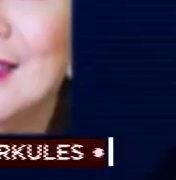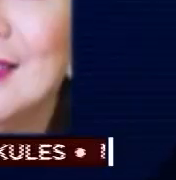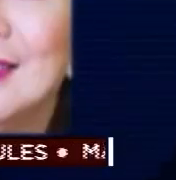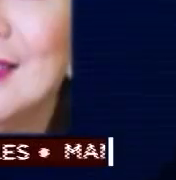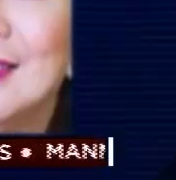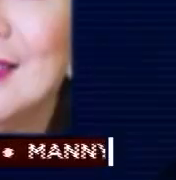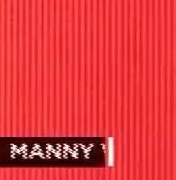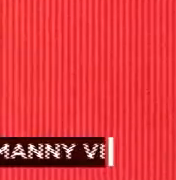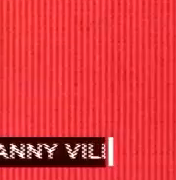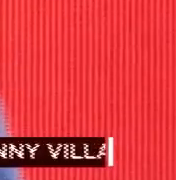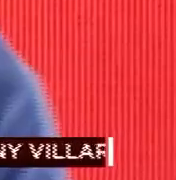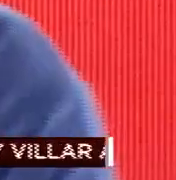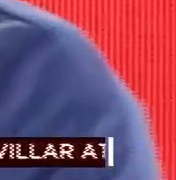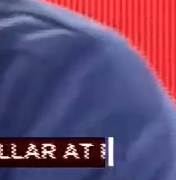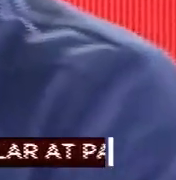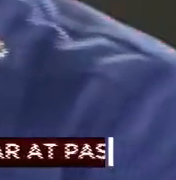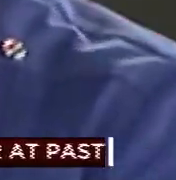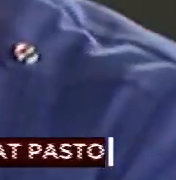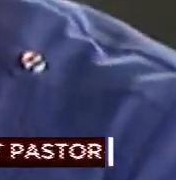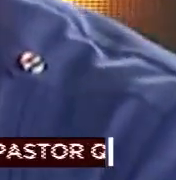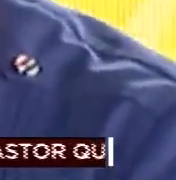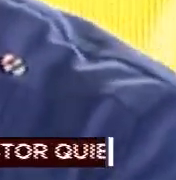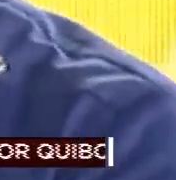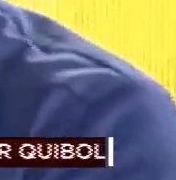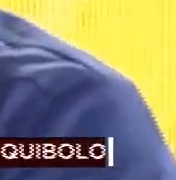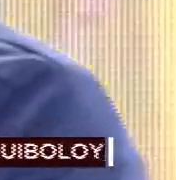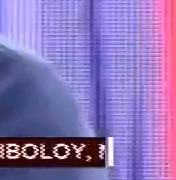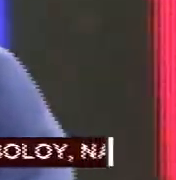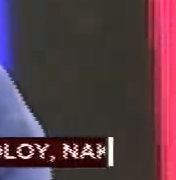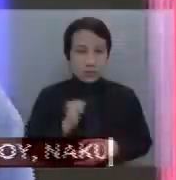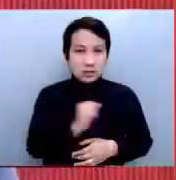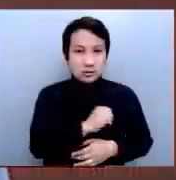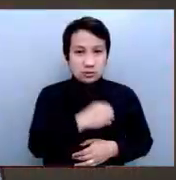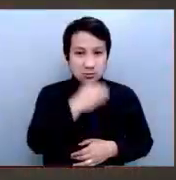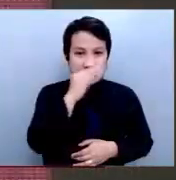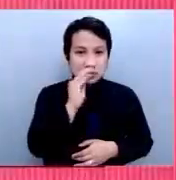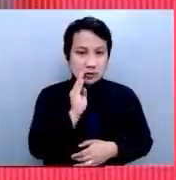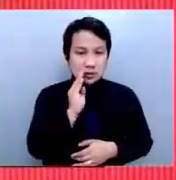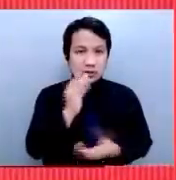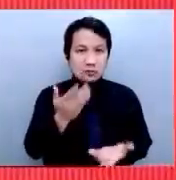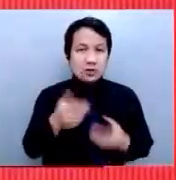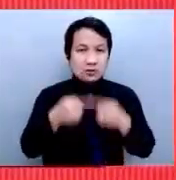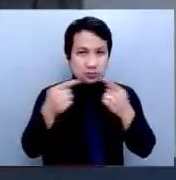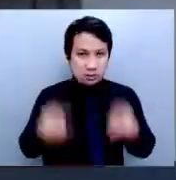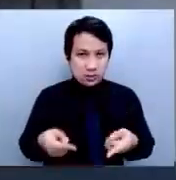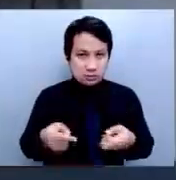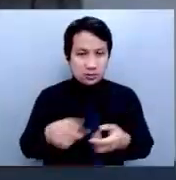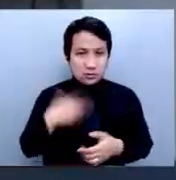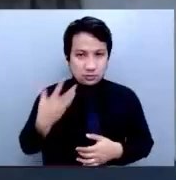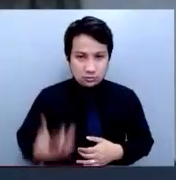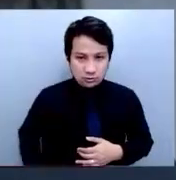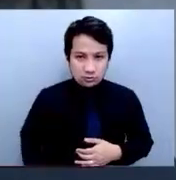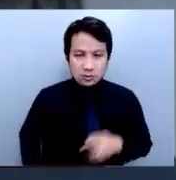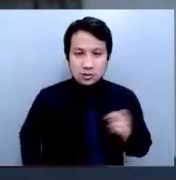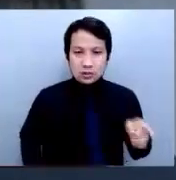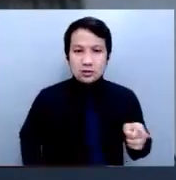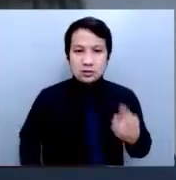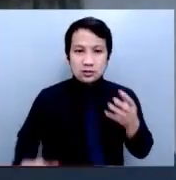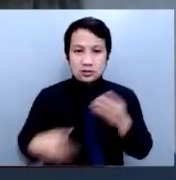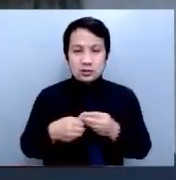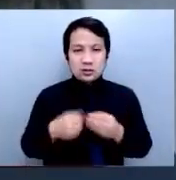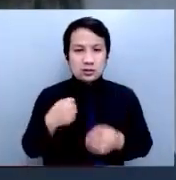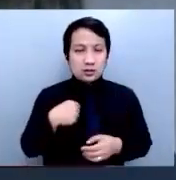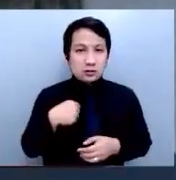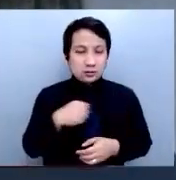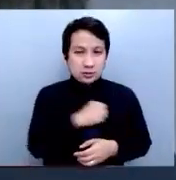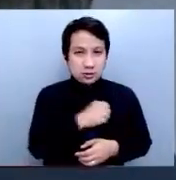aspirants. Kaya isa raw sa platforma ni Senator Manny Pacquiao ang paglaban sa korupsyon. Una na rin sinabi ni Senator Ping Lacson